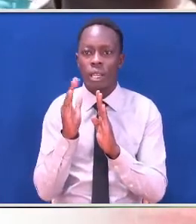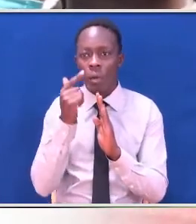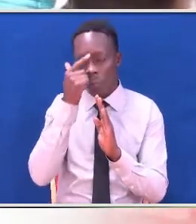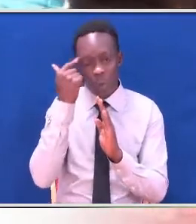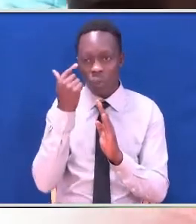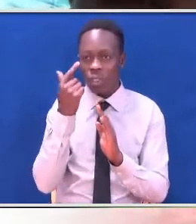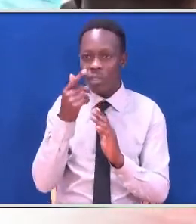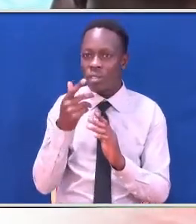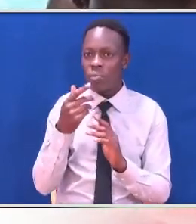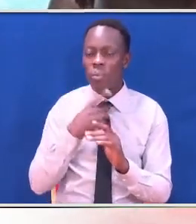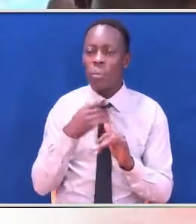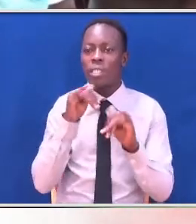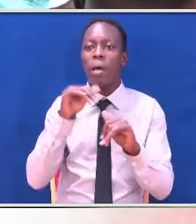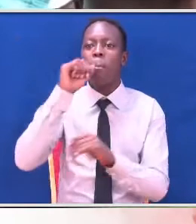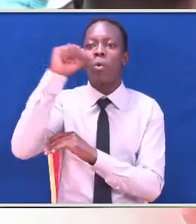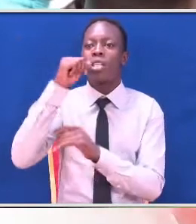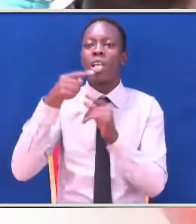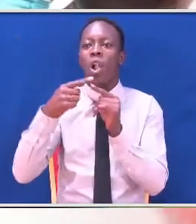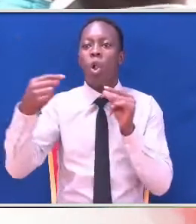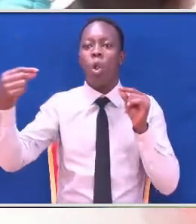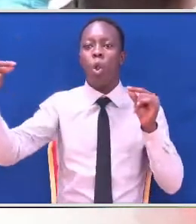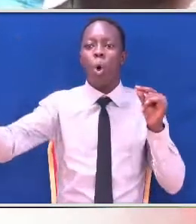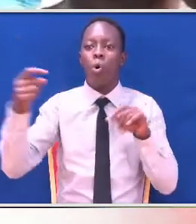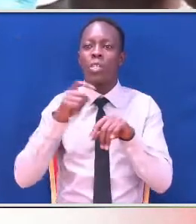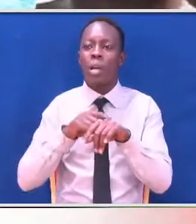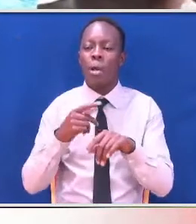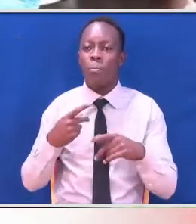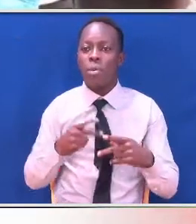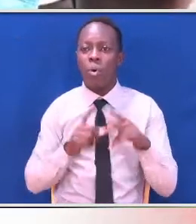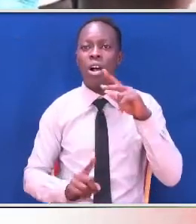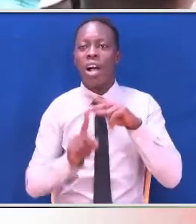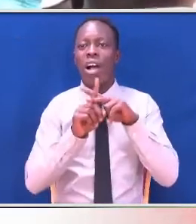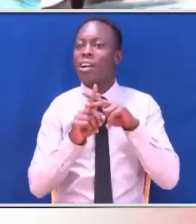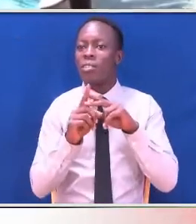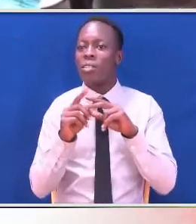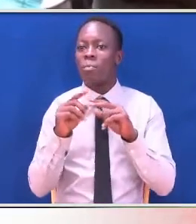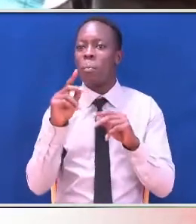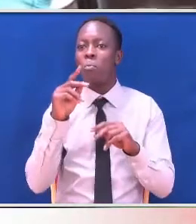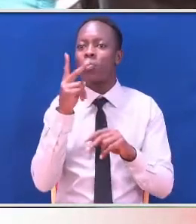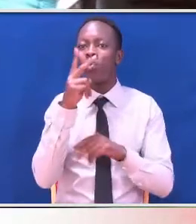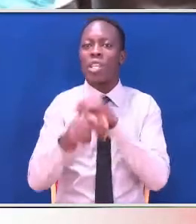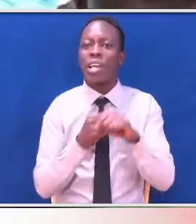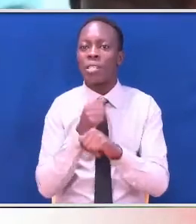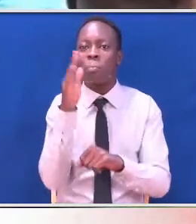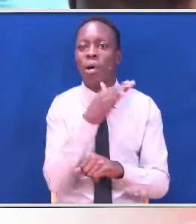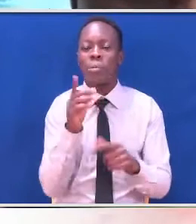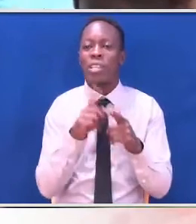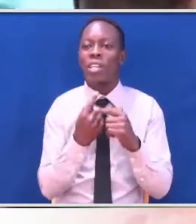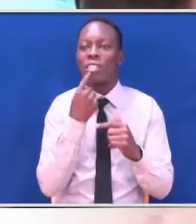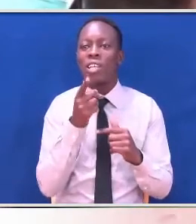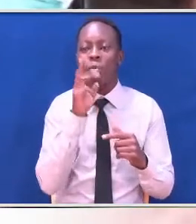hizi za siasa kwa miaka mingi. So watu wanakuja tu, mtu amekuja bunge miaka mbili tatu alafu anakuja kuanza kusema hati ana